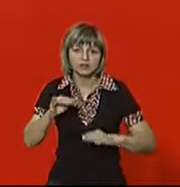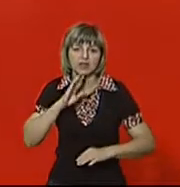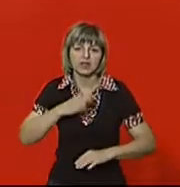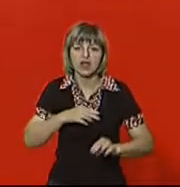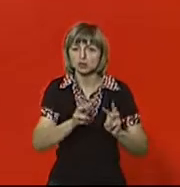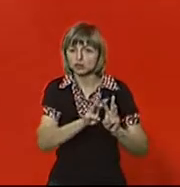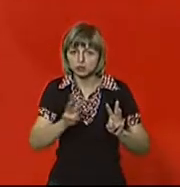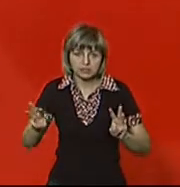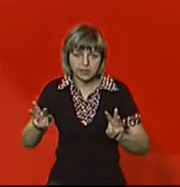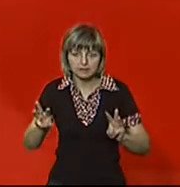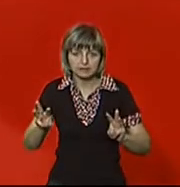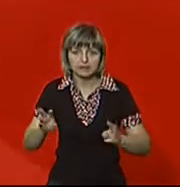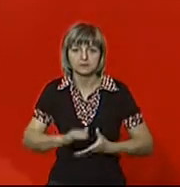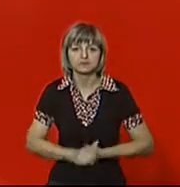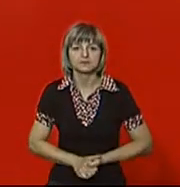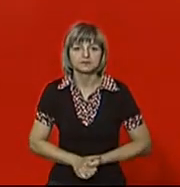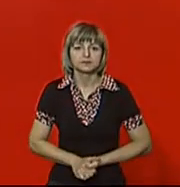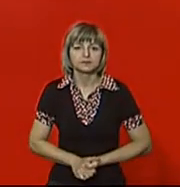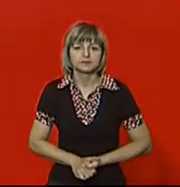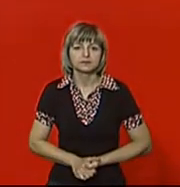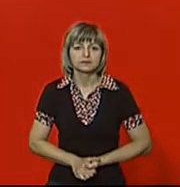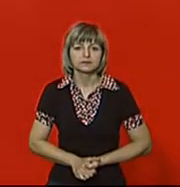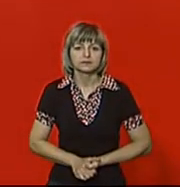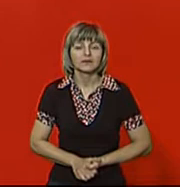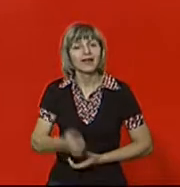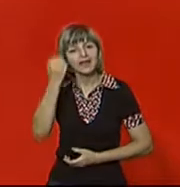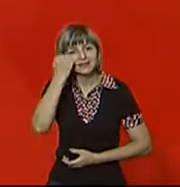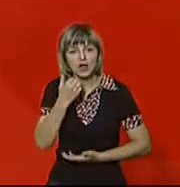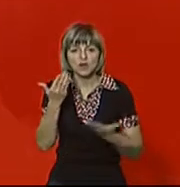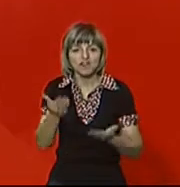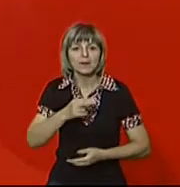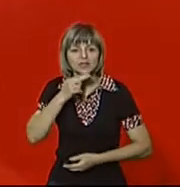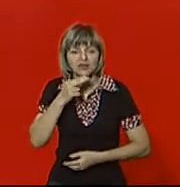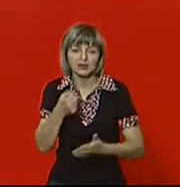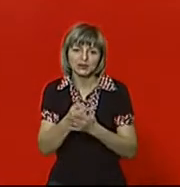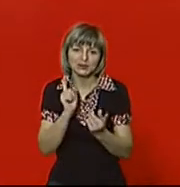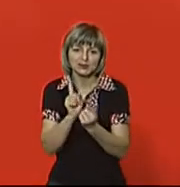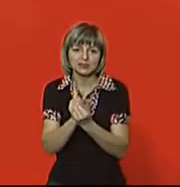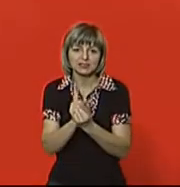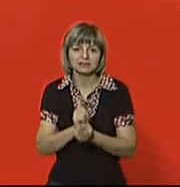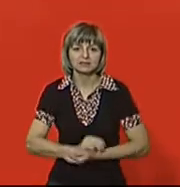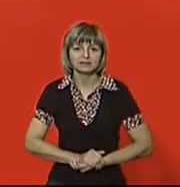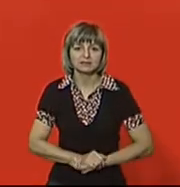сайті UA Волинь за адресою vo.suspilne.media. Дякую вам за увагу і на все добре.